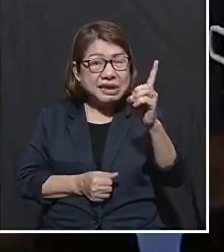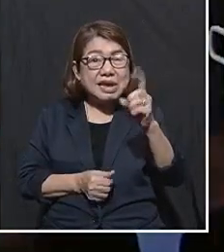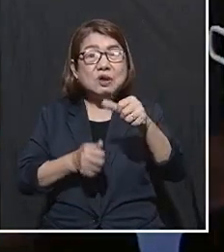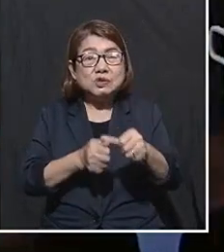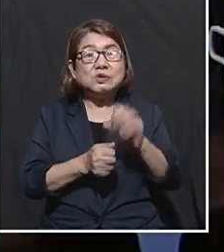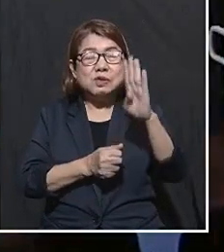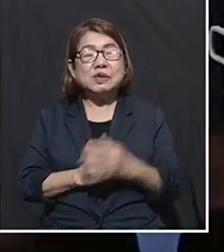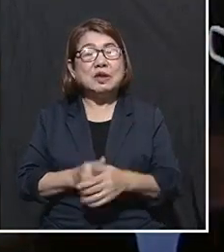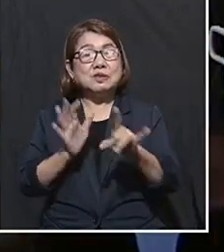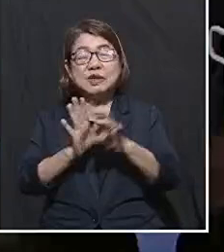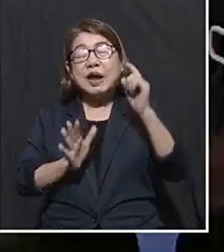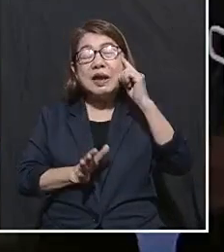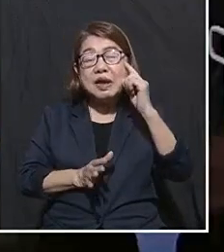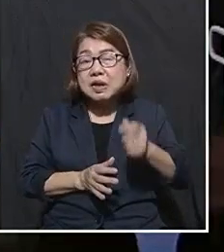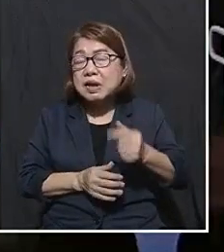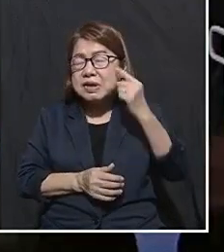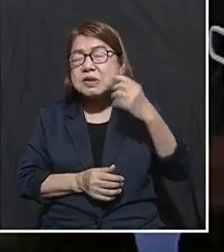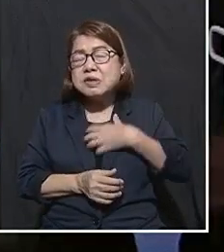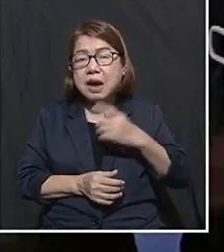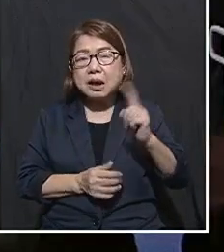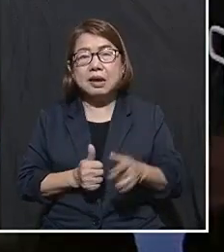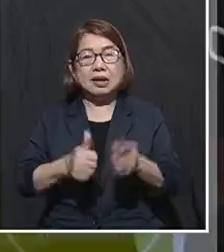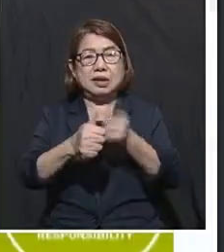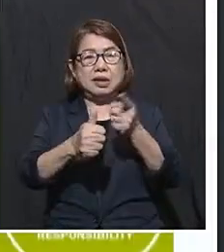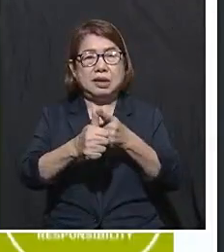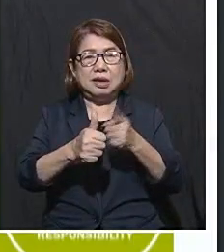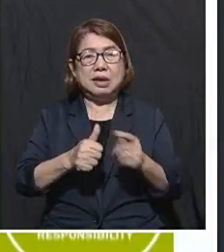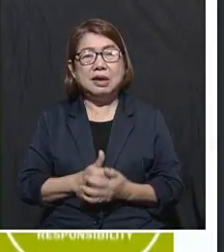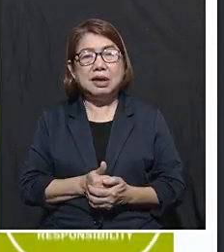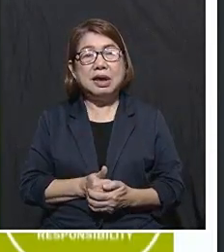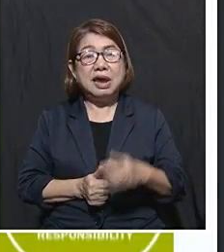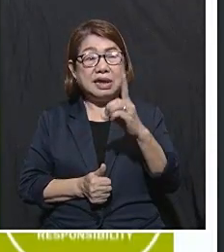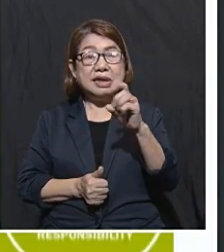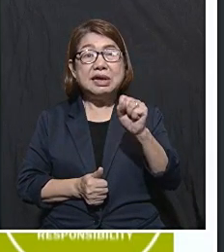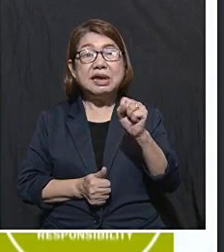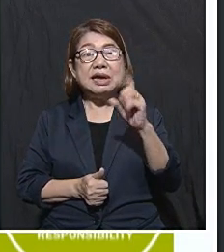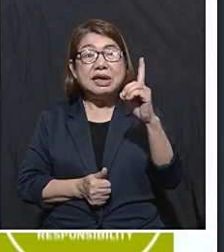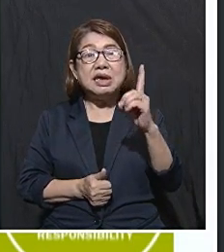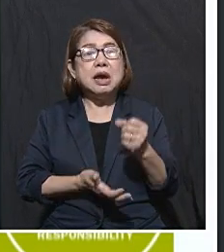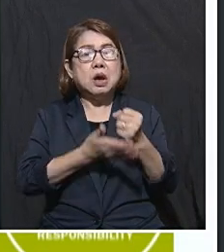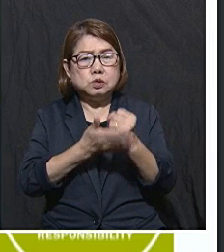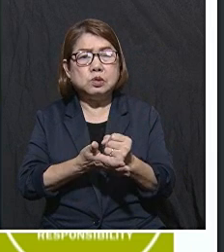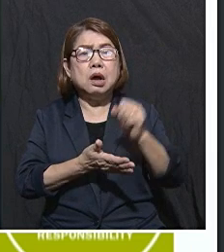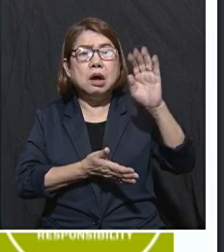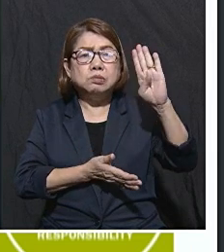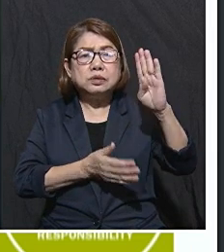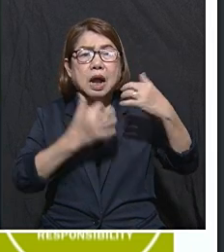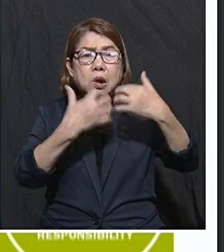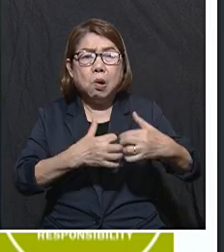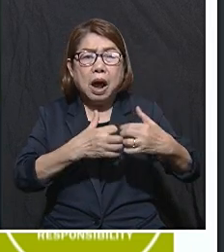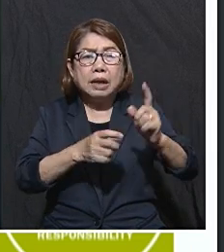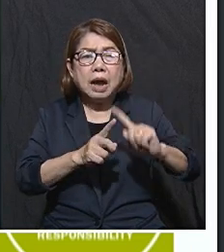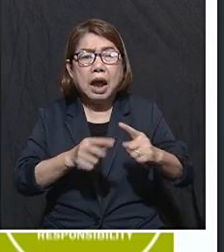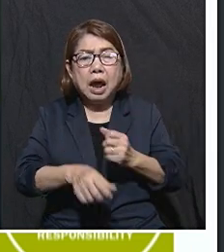ะครับเราหวังอะไรกับตรงนี้สิ่งแรกเลยก็คือช่วยสถานประกอบการลดค่าใช้จ่ายตัวเลขที่โชว์ตรง